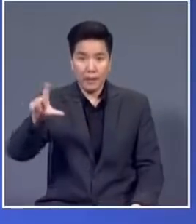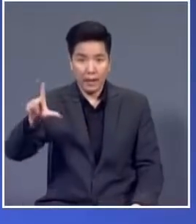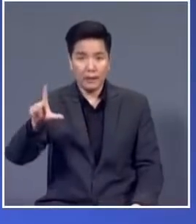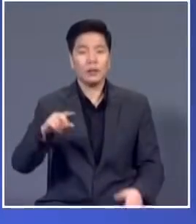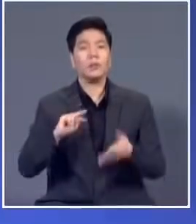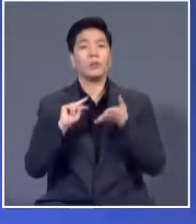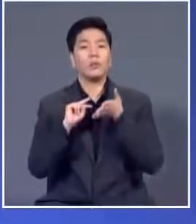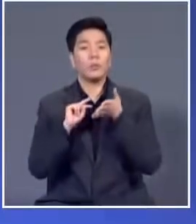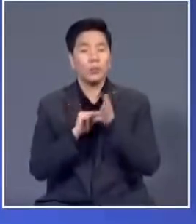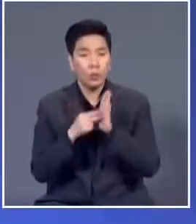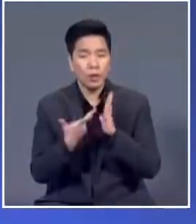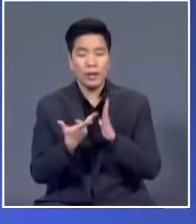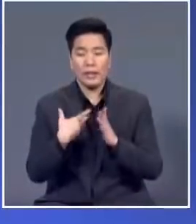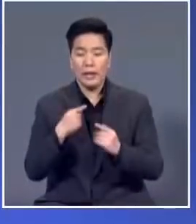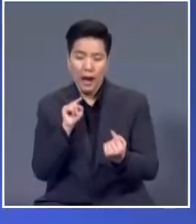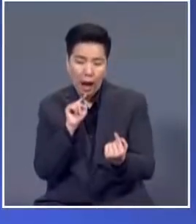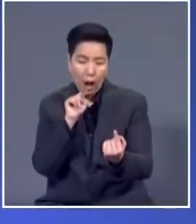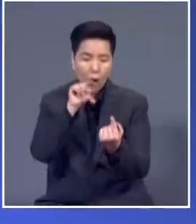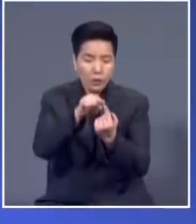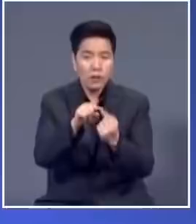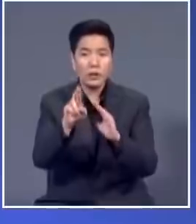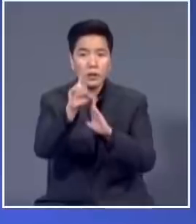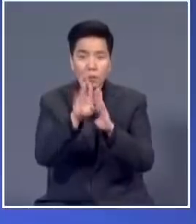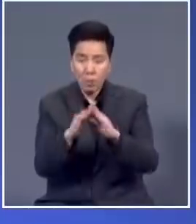ครับจะมีการเข้าถึงระบบขนส่งมวลชน